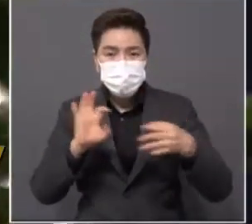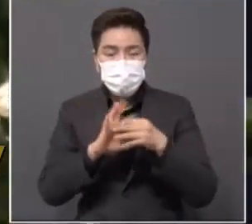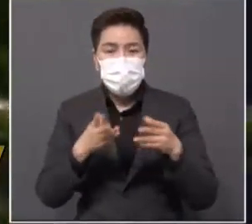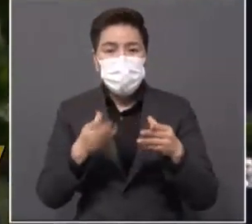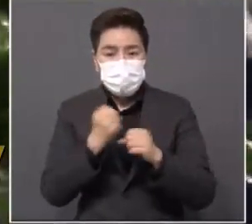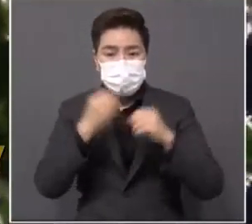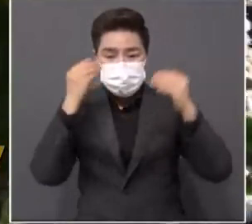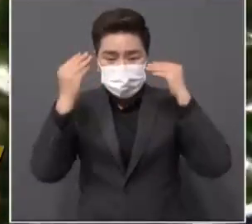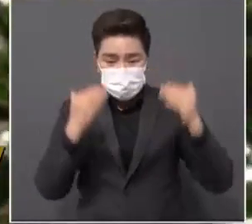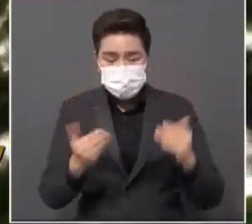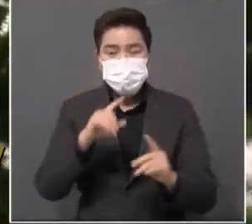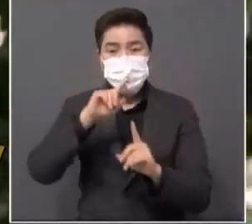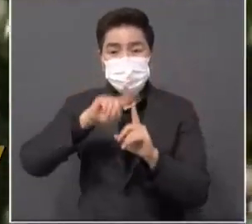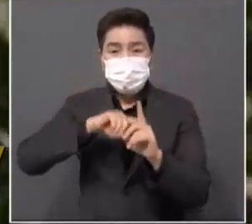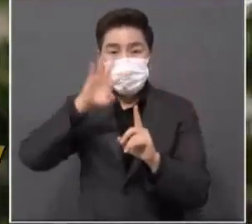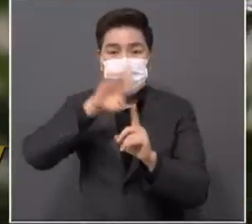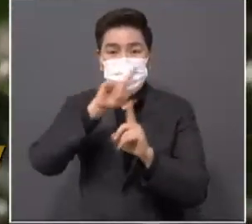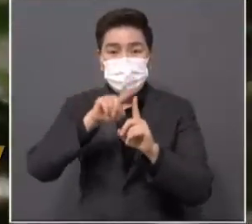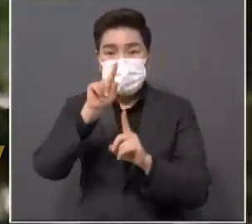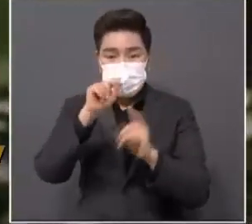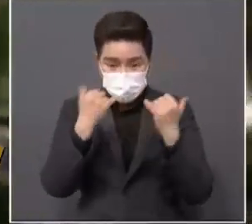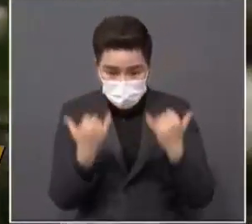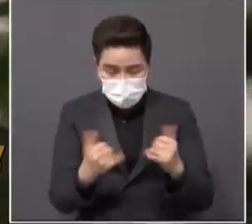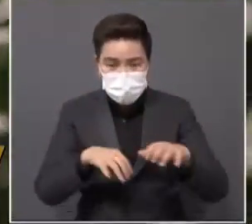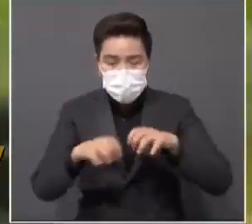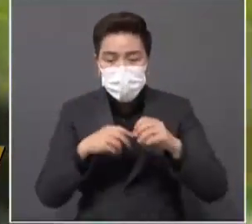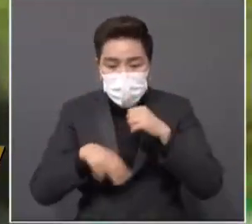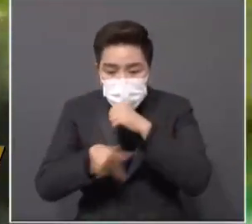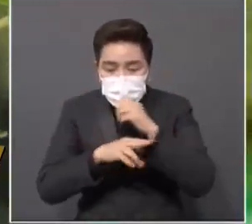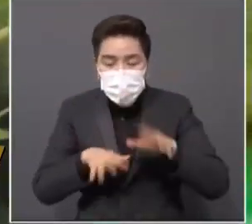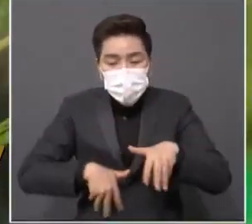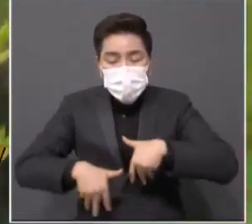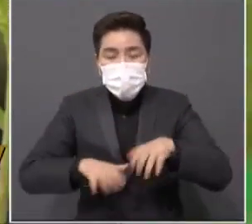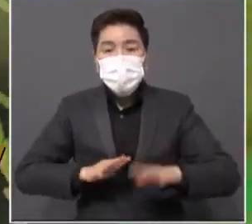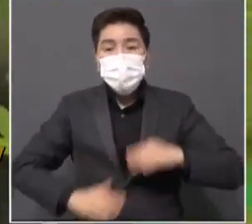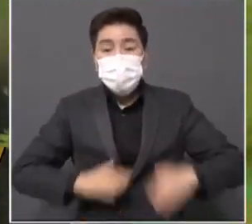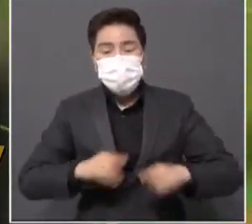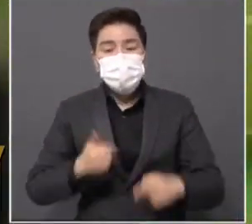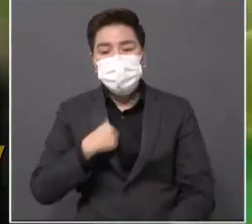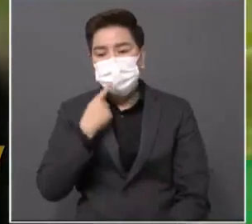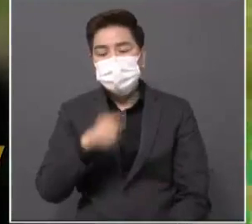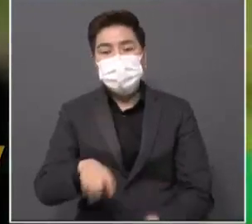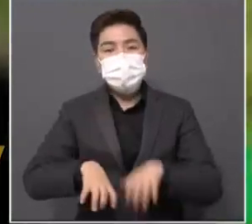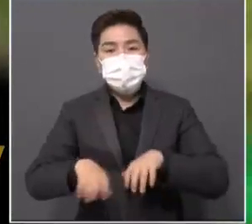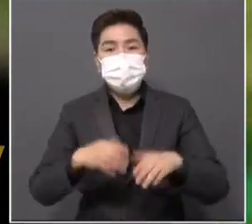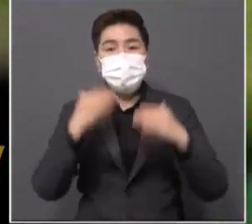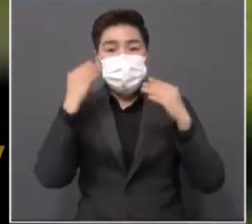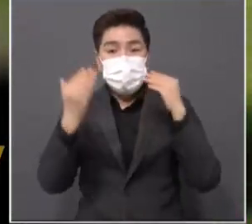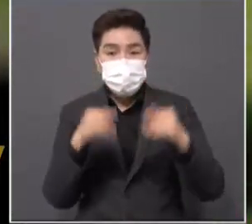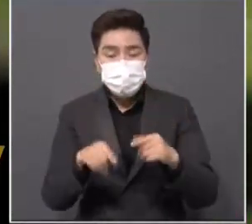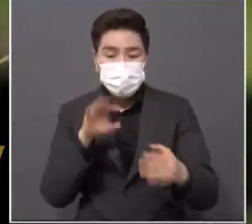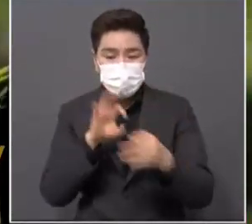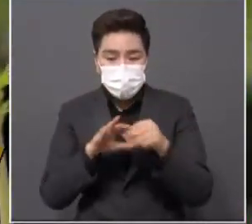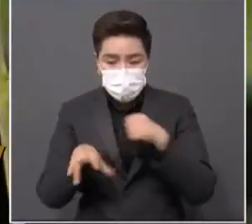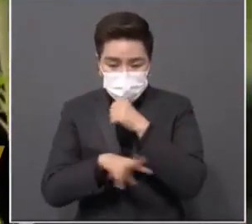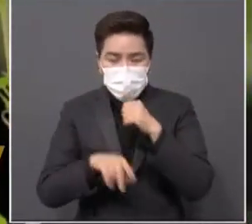เกี่วกับกิจกรมทจะเกิดขึ้ในกจัดงานกนชาทั่วประเทศพักภูมจัยไยมีจดยืนชัดเจน ว่าการจดกิจกรมใดๆ ก็ต